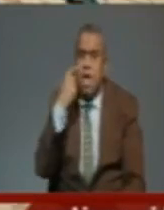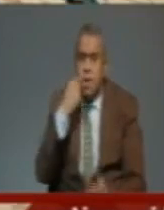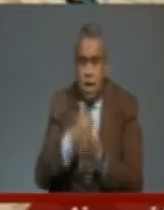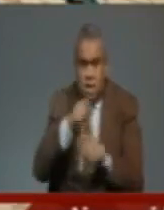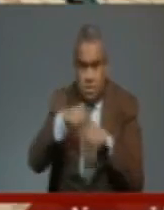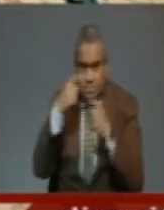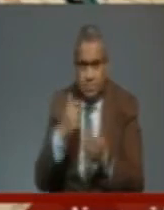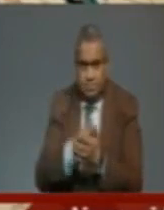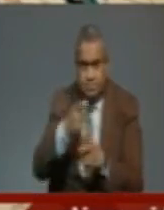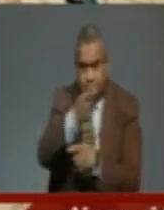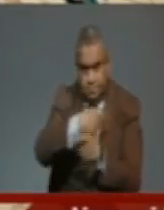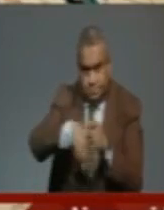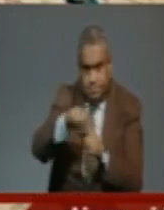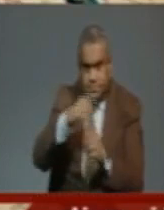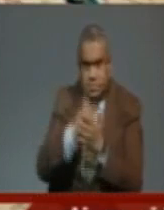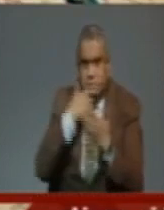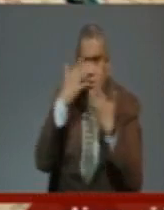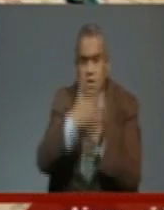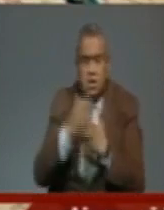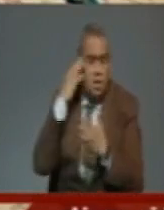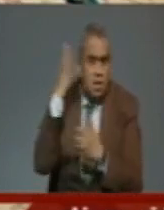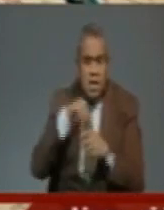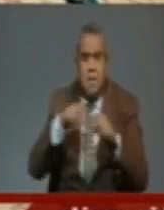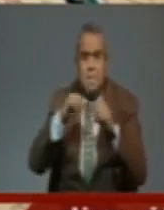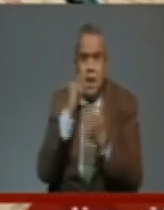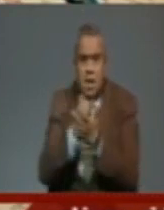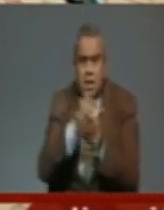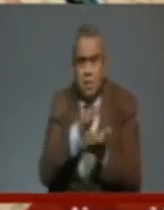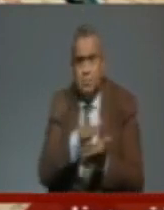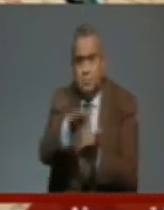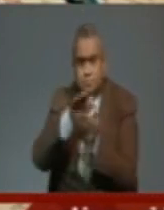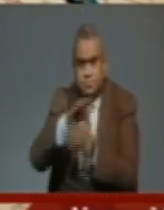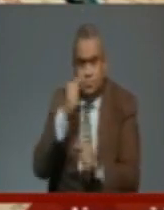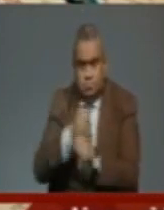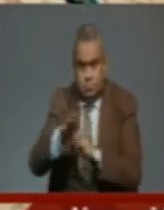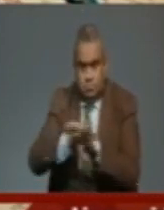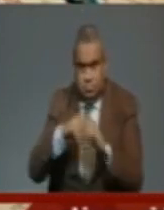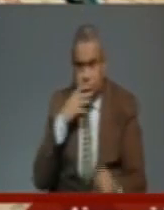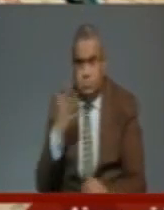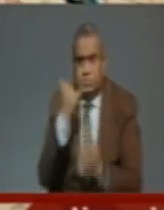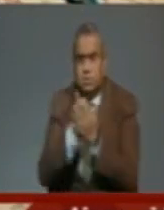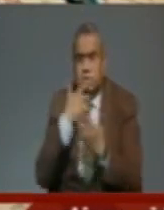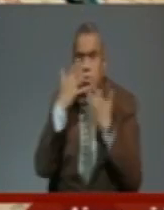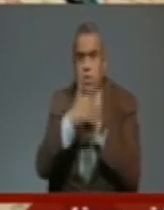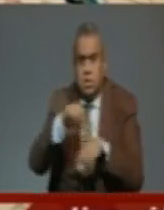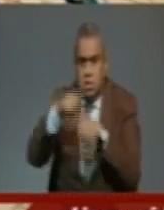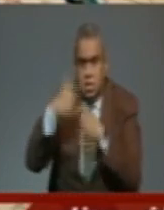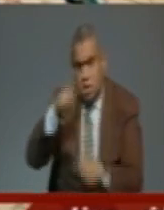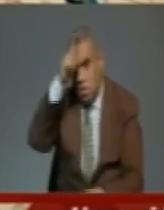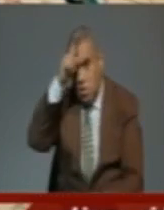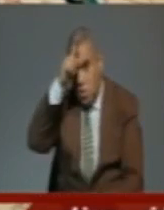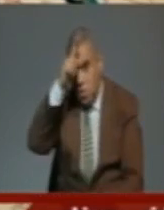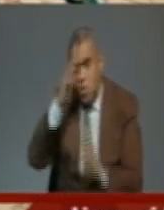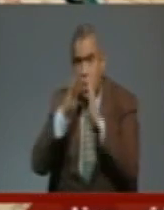عندنا شركه الجسر العربي للملاحه بتنقل بعبارات مملوكه، شركه مملوكه للثلاث دول الاشقاء مصر والاردن